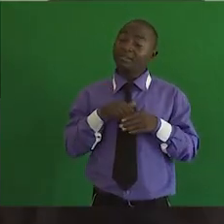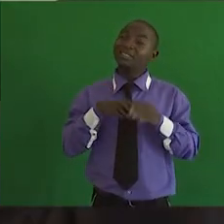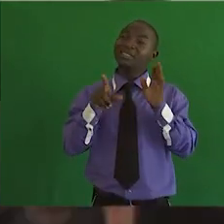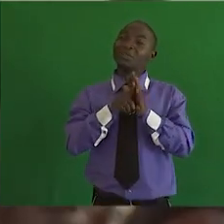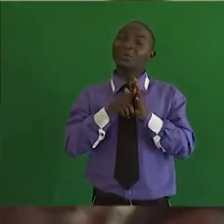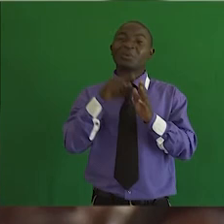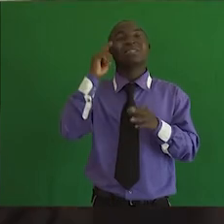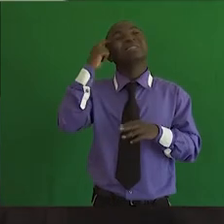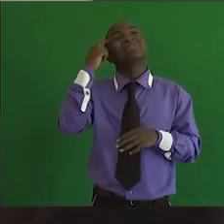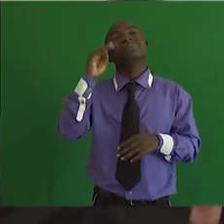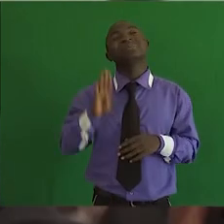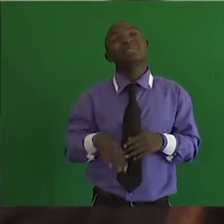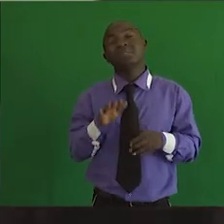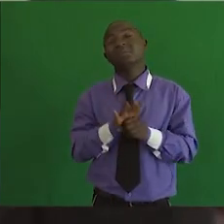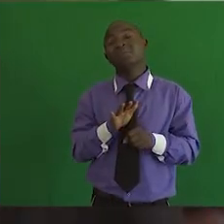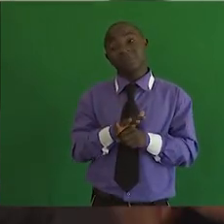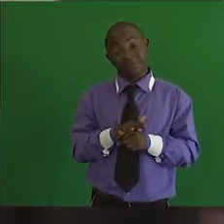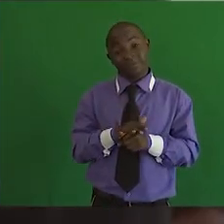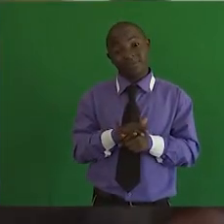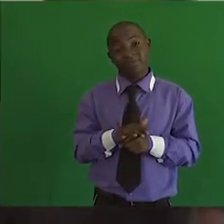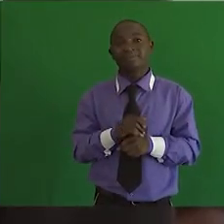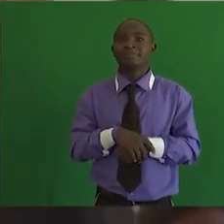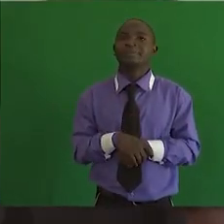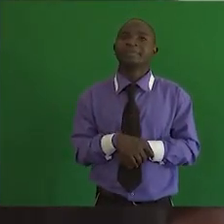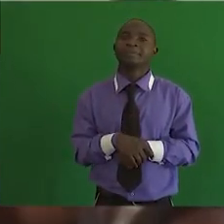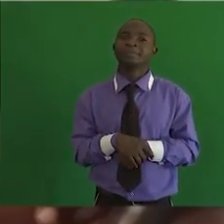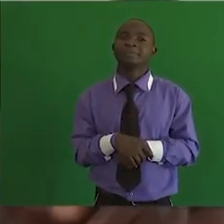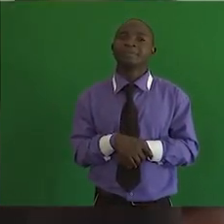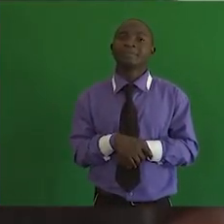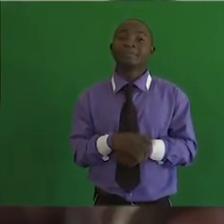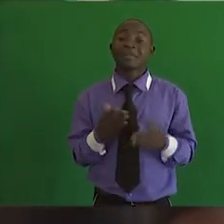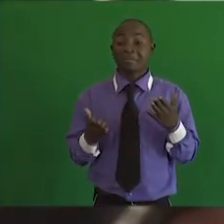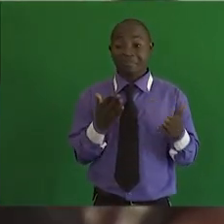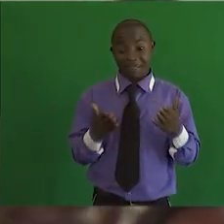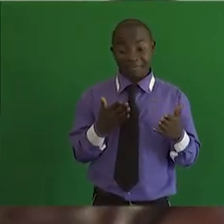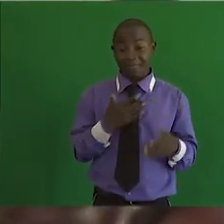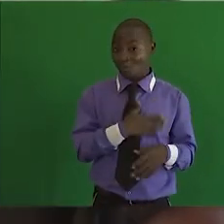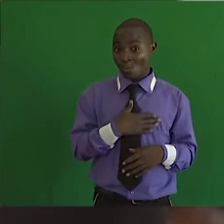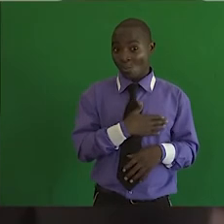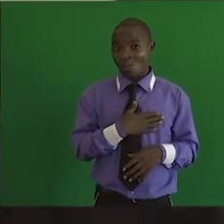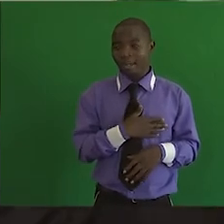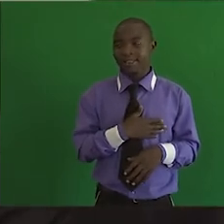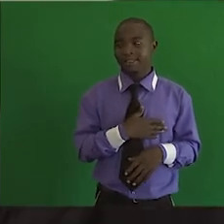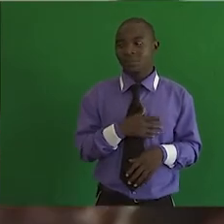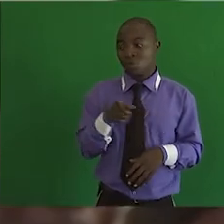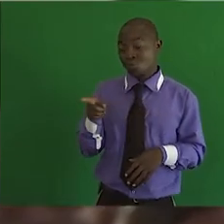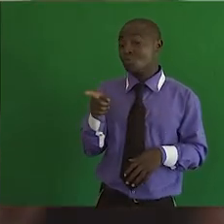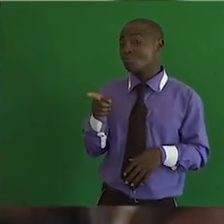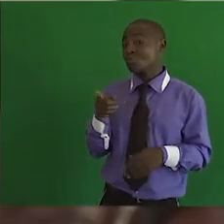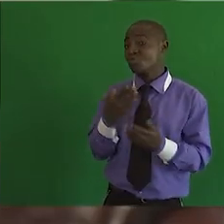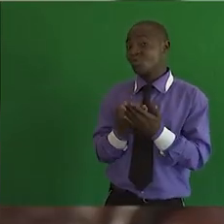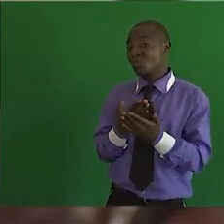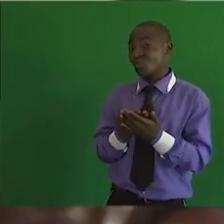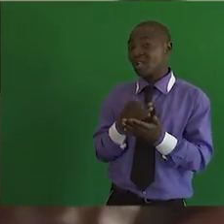vanobva vanopindira zvakare nekuvaroora. Muroora akasatevedzera tsika nehunhu vavamwene vakashata huya, anomba anonzi haana kunaka.